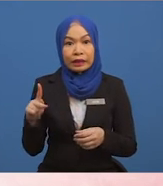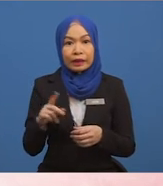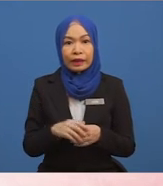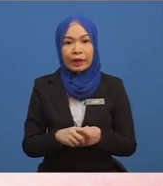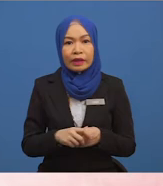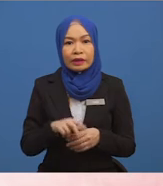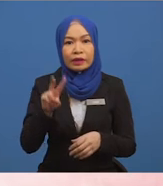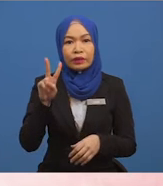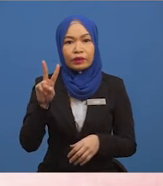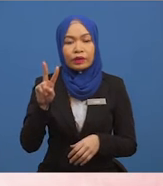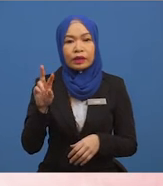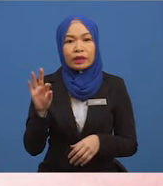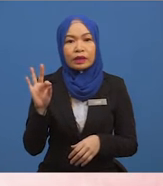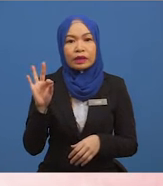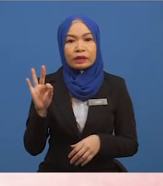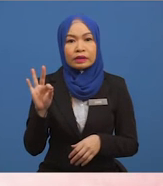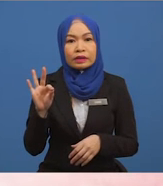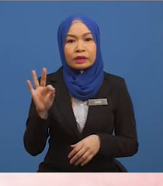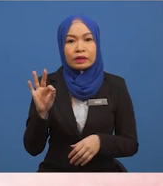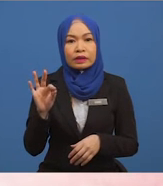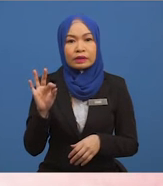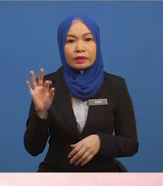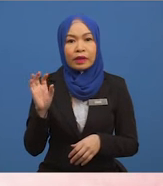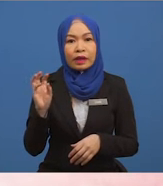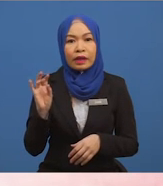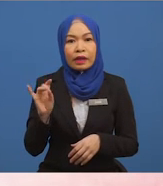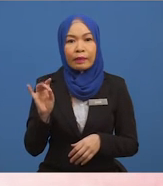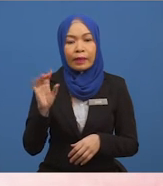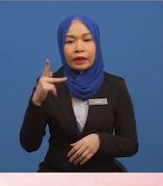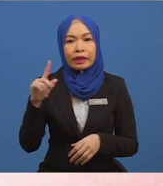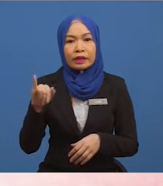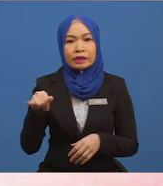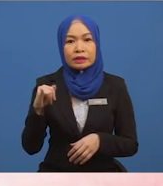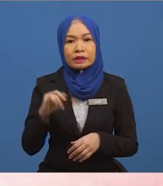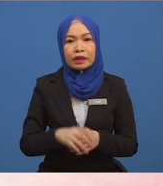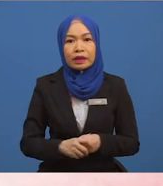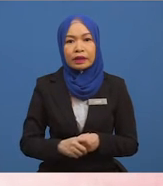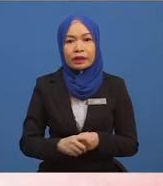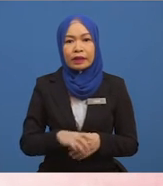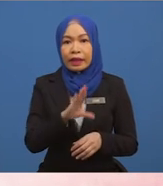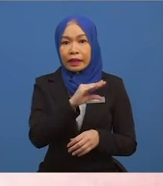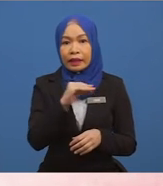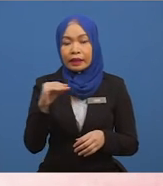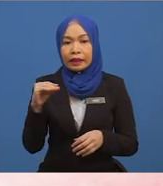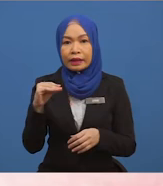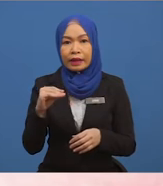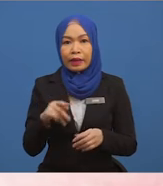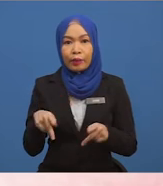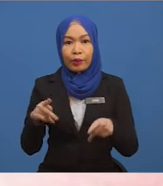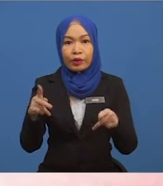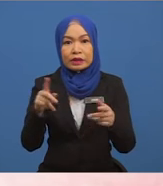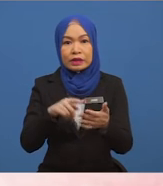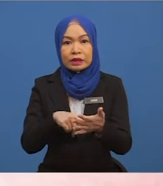2,898 kilojoule tenaga. Manakala, bagi proses fermentasi, satu